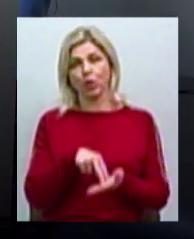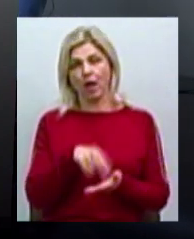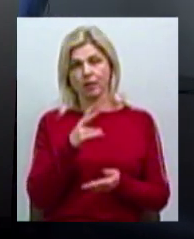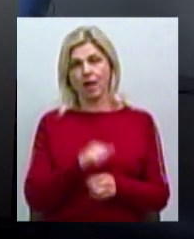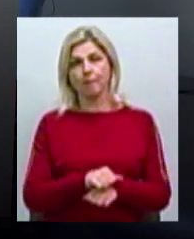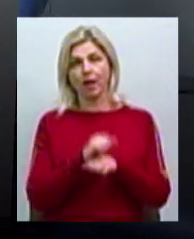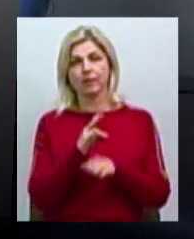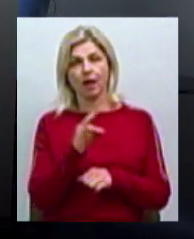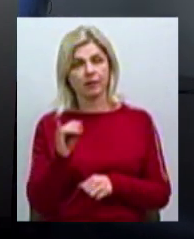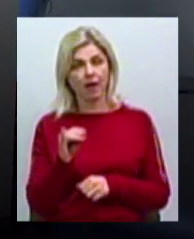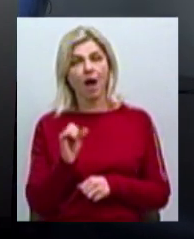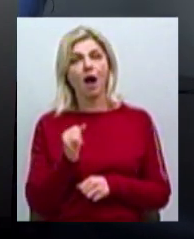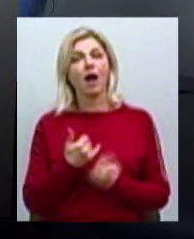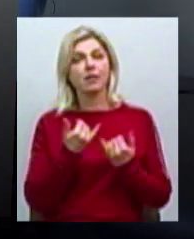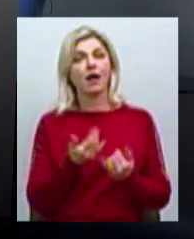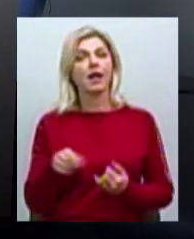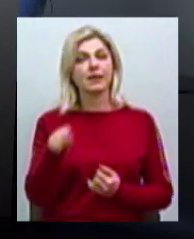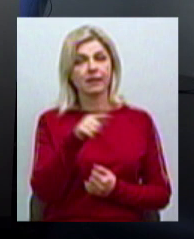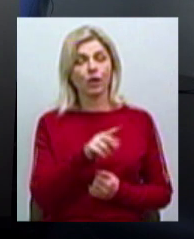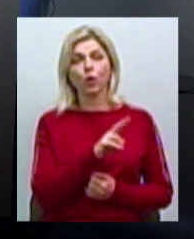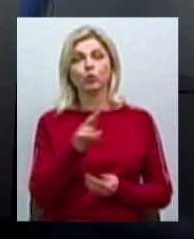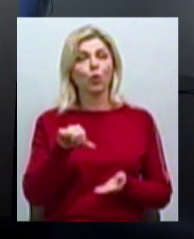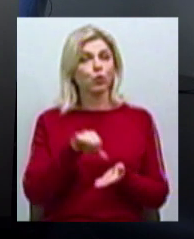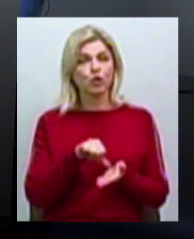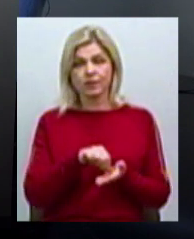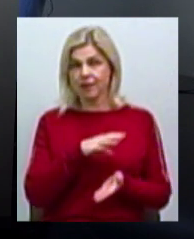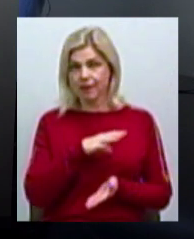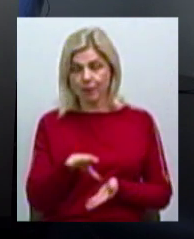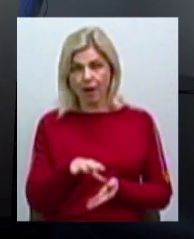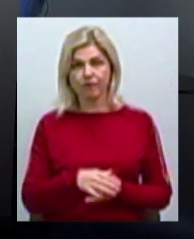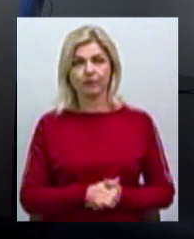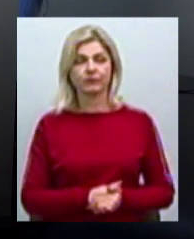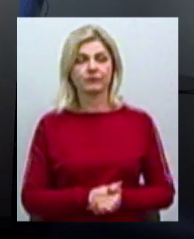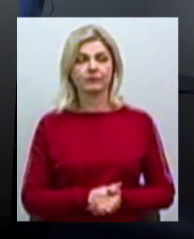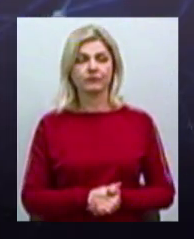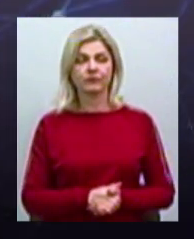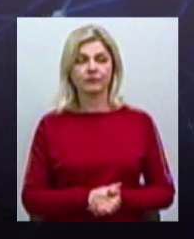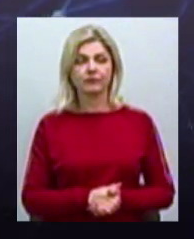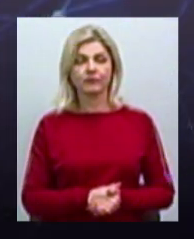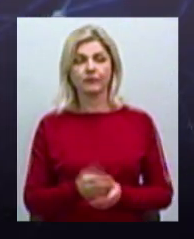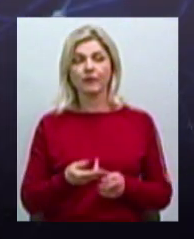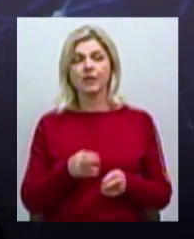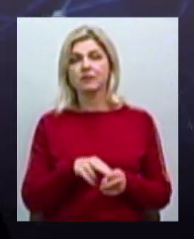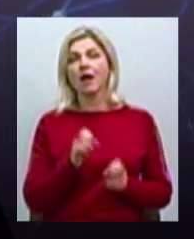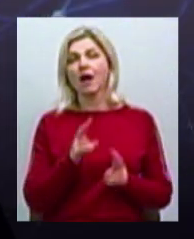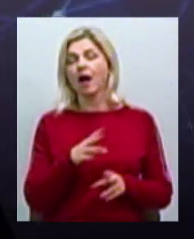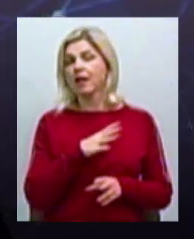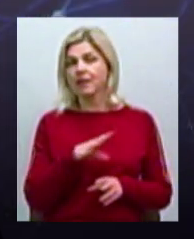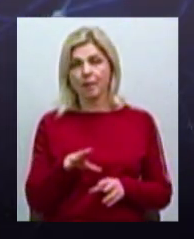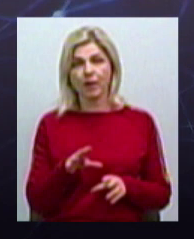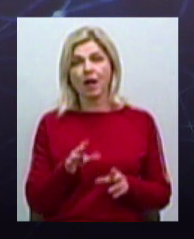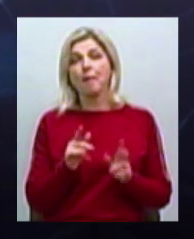Майдані. А для тих, хто в цьому участі не брав, ці речі як не були